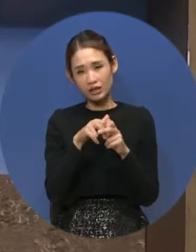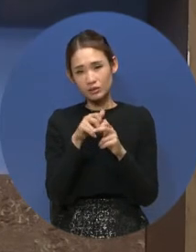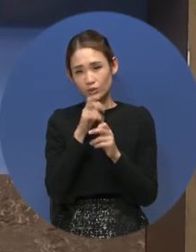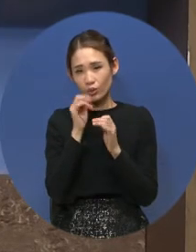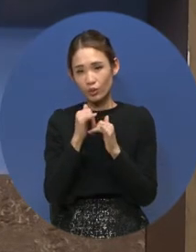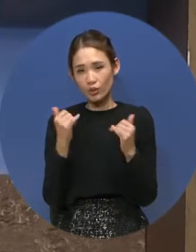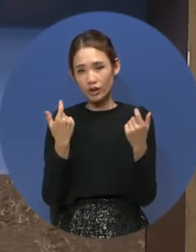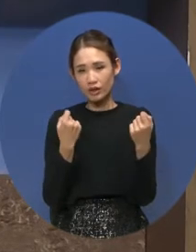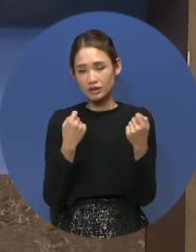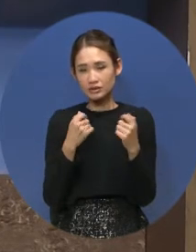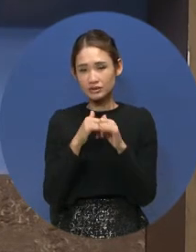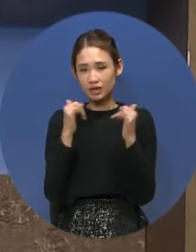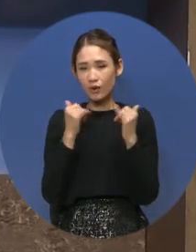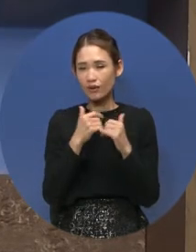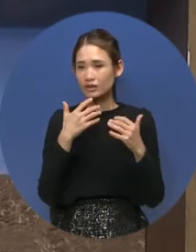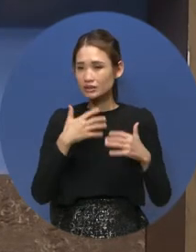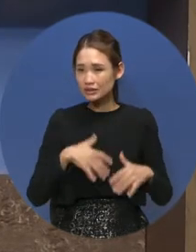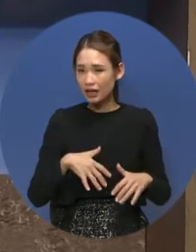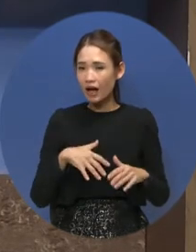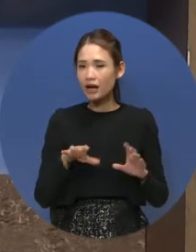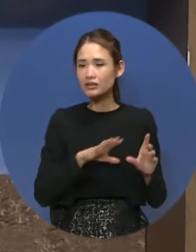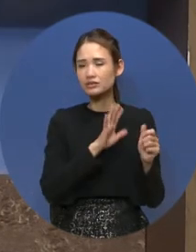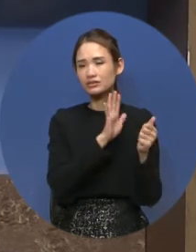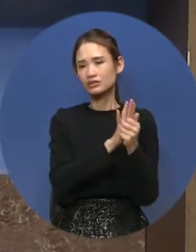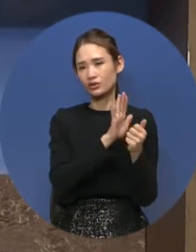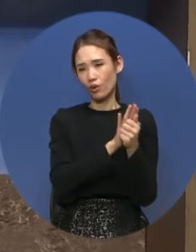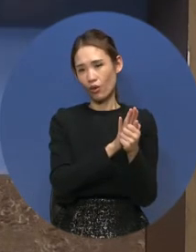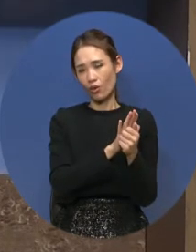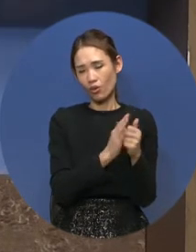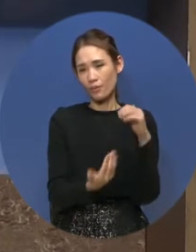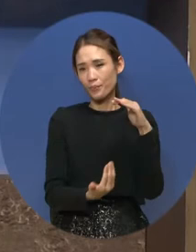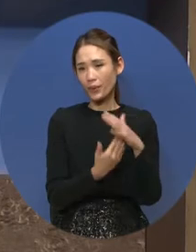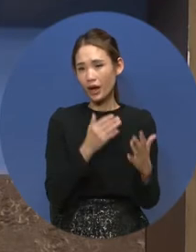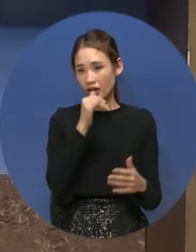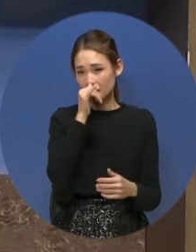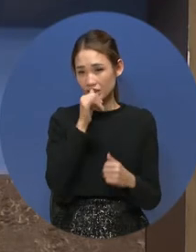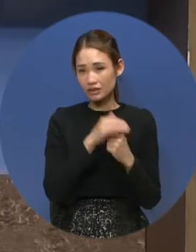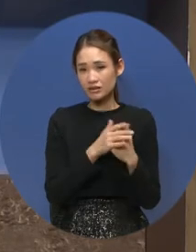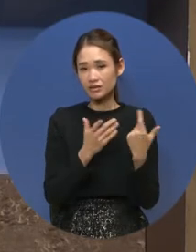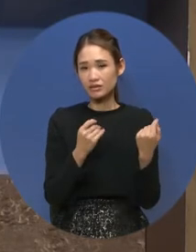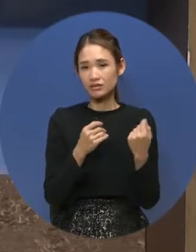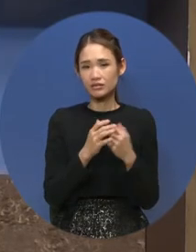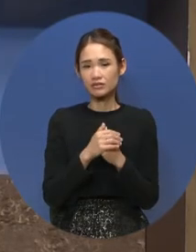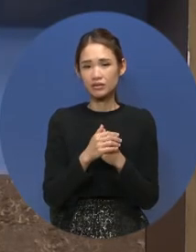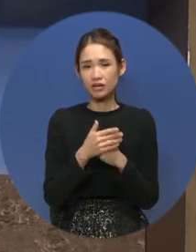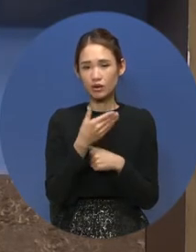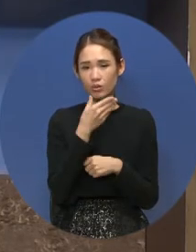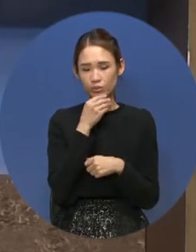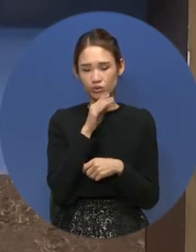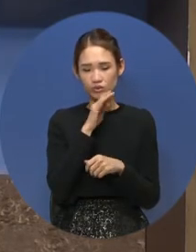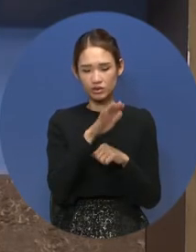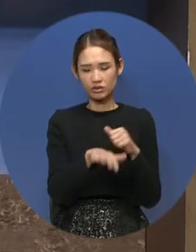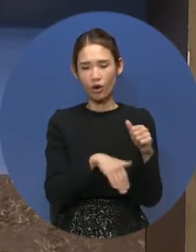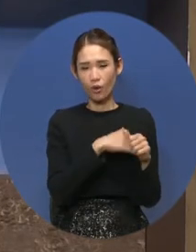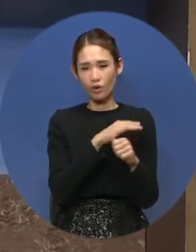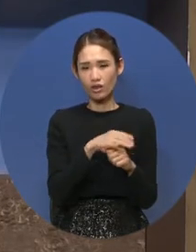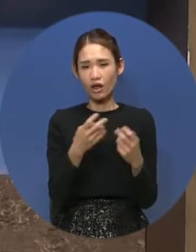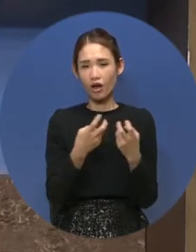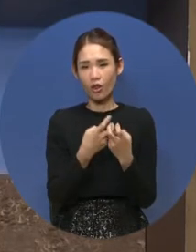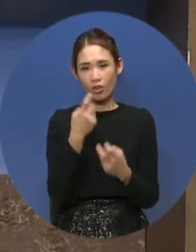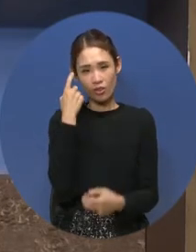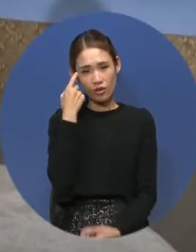사회 취약계층에 대한 지원도 이루어지고 있을 것 같은데요. 이 영등포구의 복지 현황은